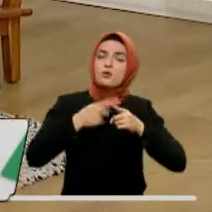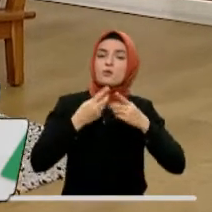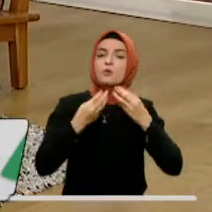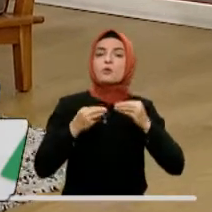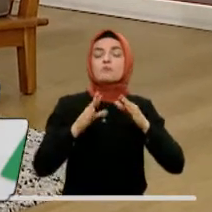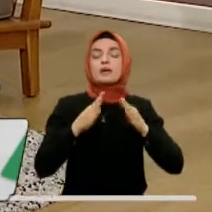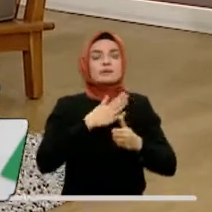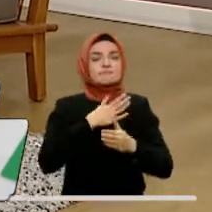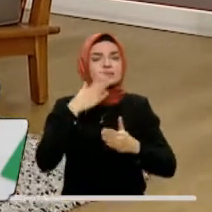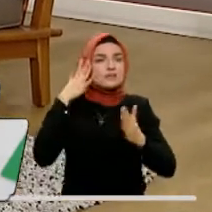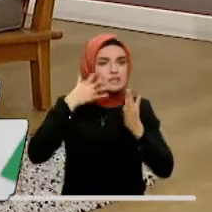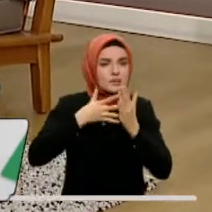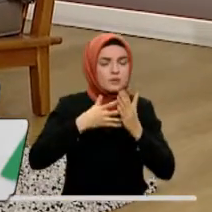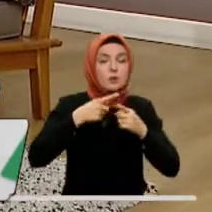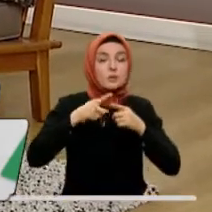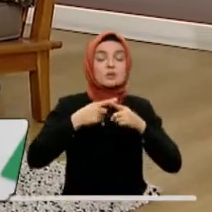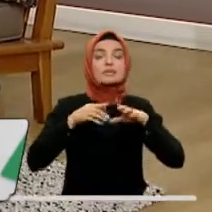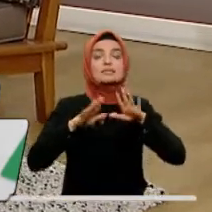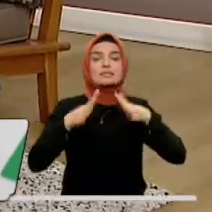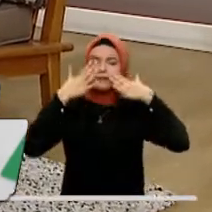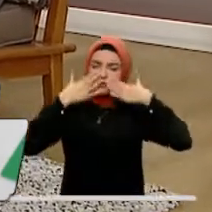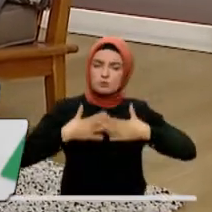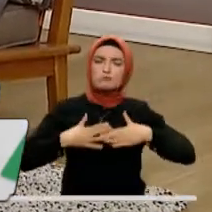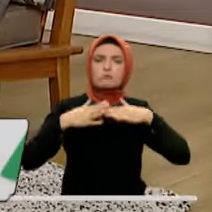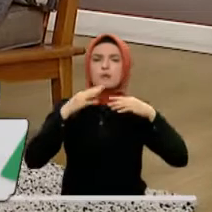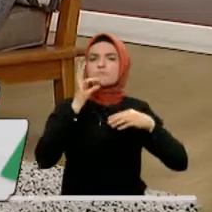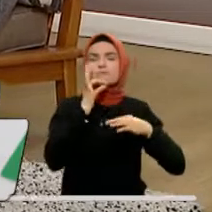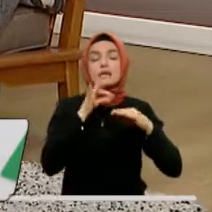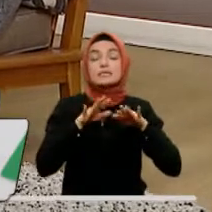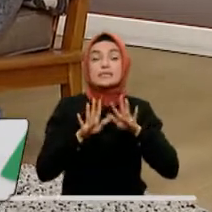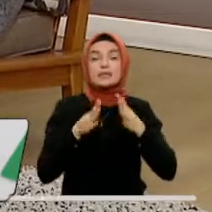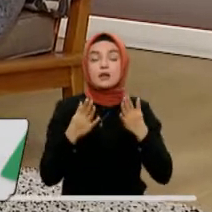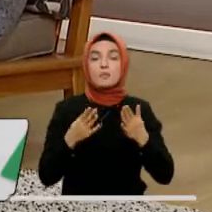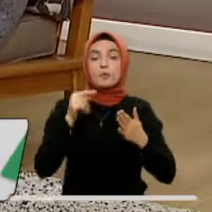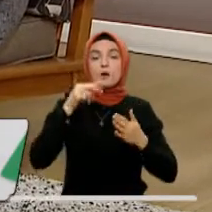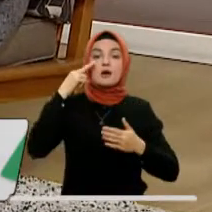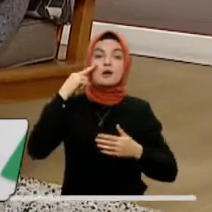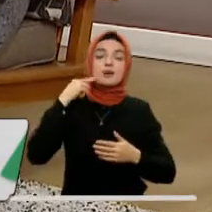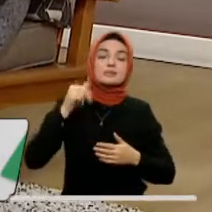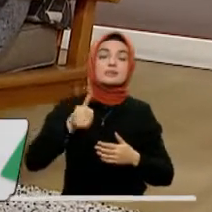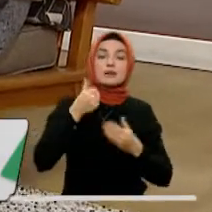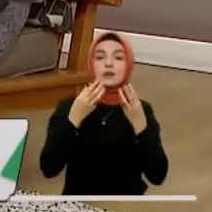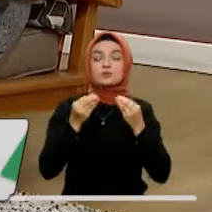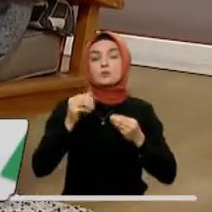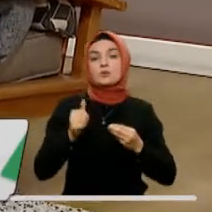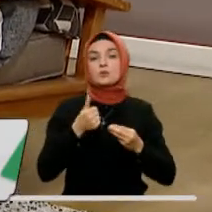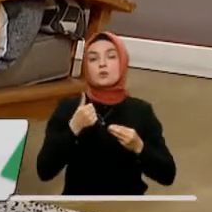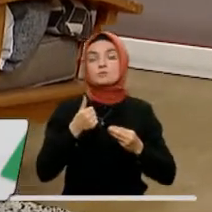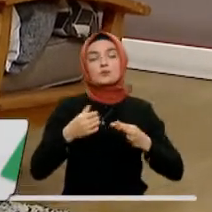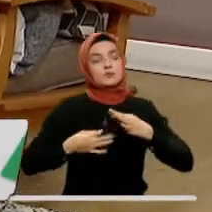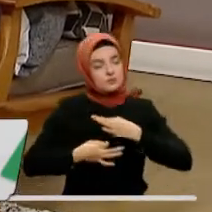ibadet konularında ortak olmayabiliriz. Belki görüntülerimiz benzemeyebilir. Ama asıl konu o ahlaki değerler. Hani hoşgörülü